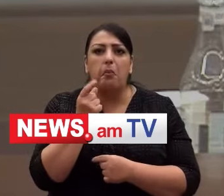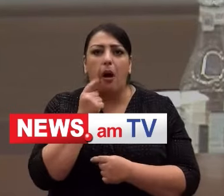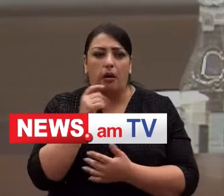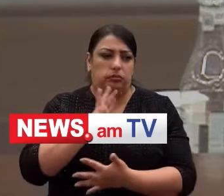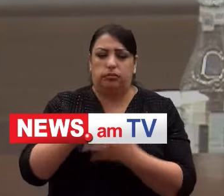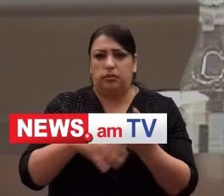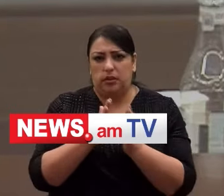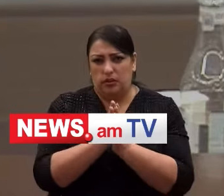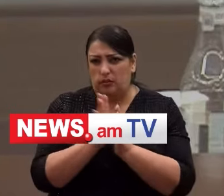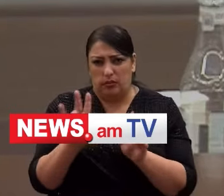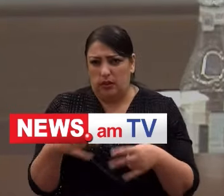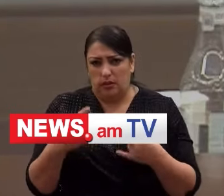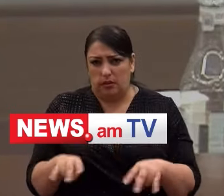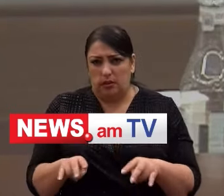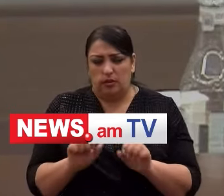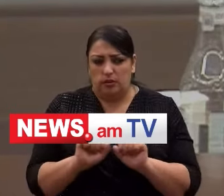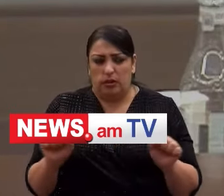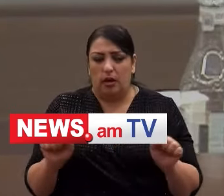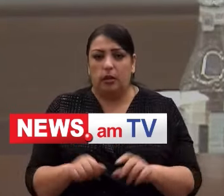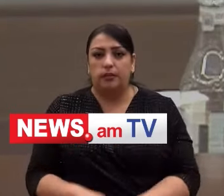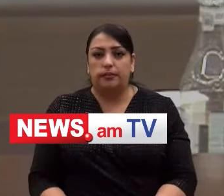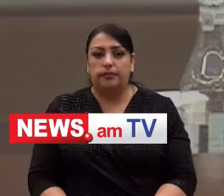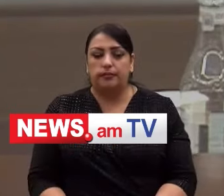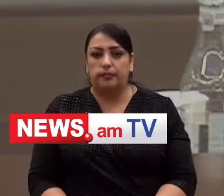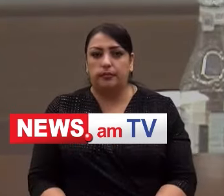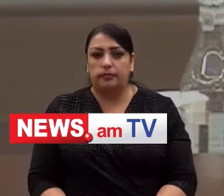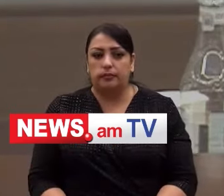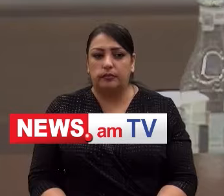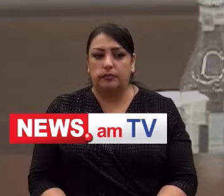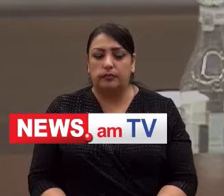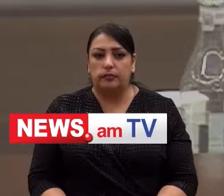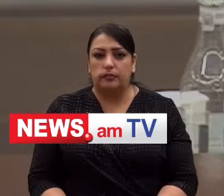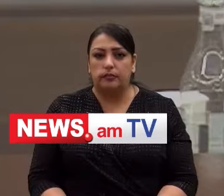ճուղեցի։ Սենց չի կարա լինի։ Այս